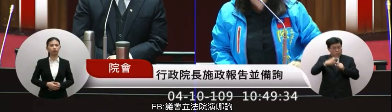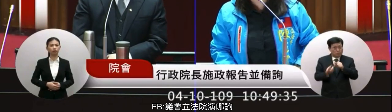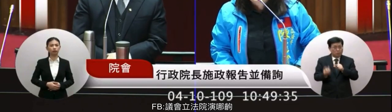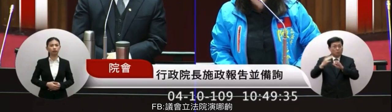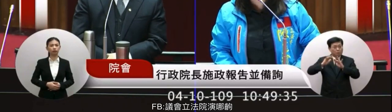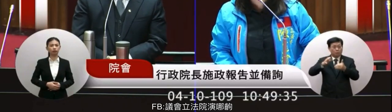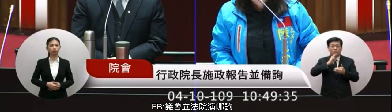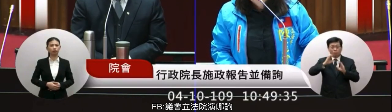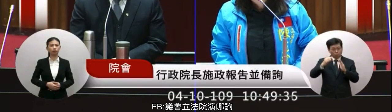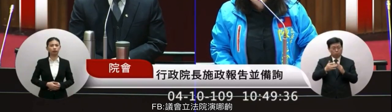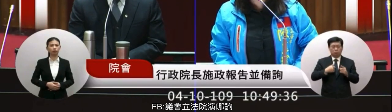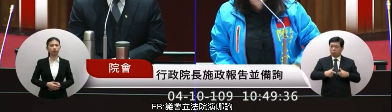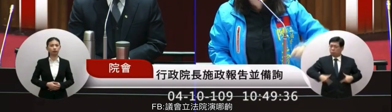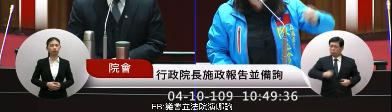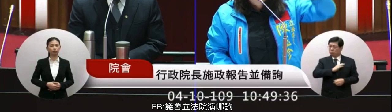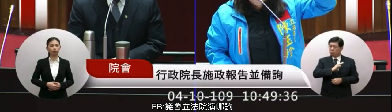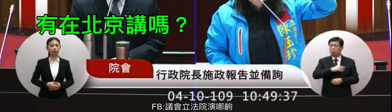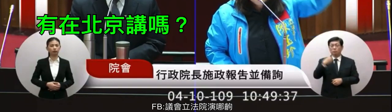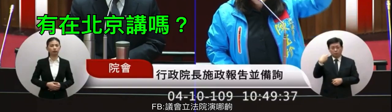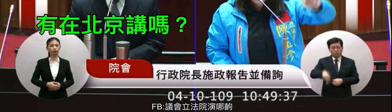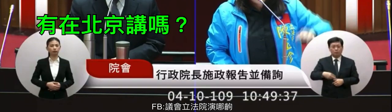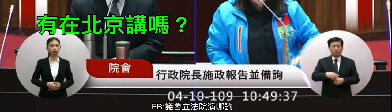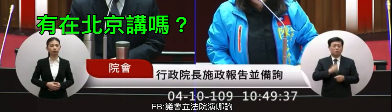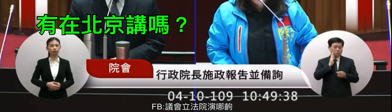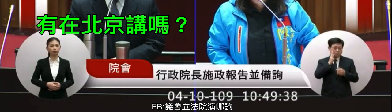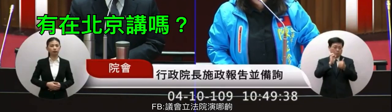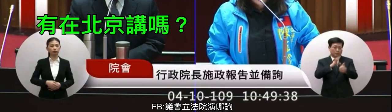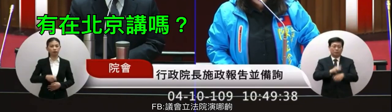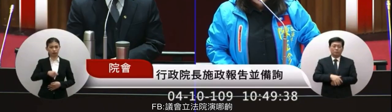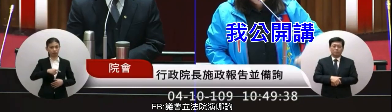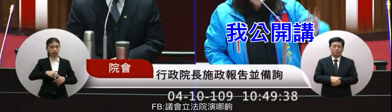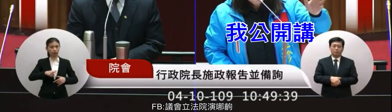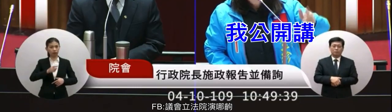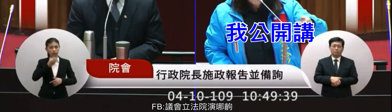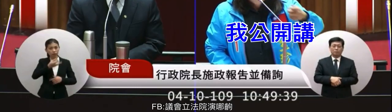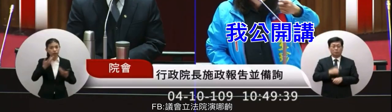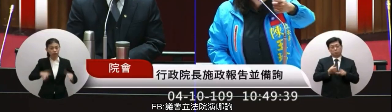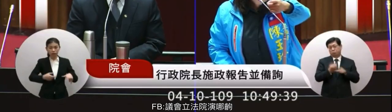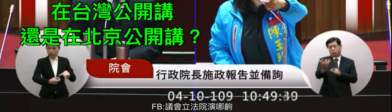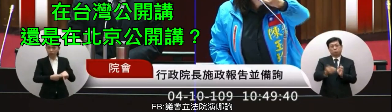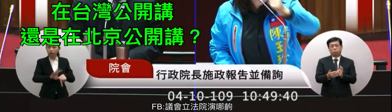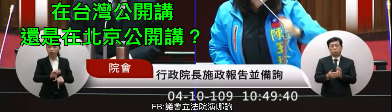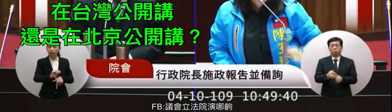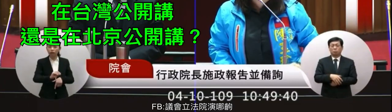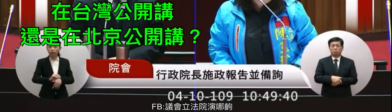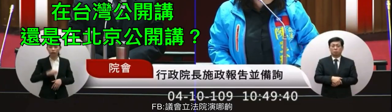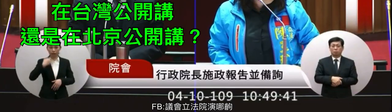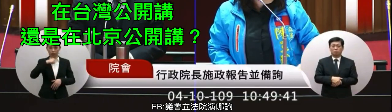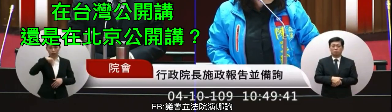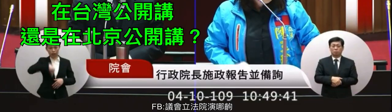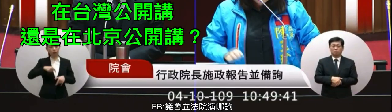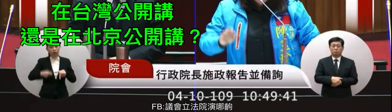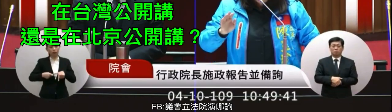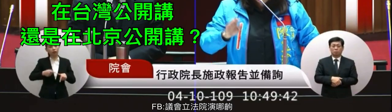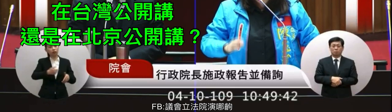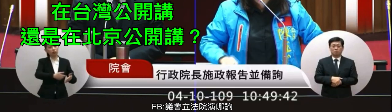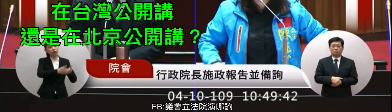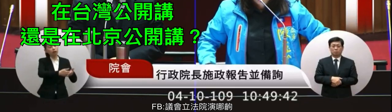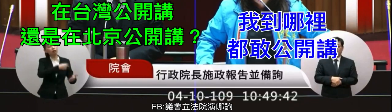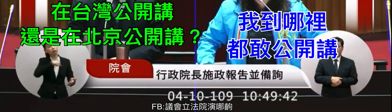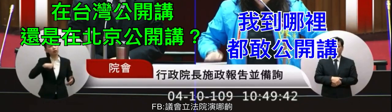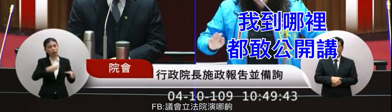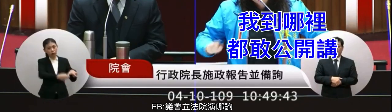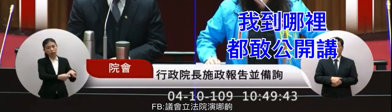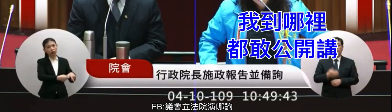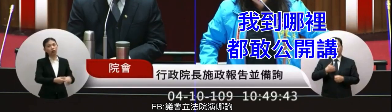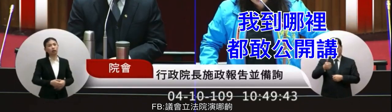是一个国家？我说当然敢，所以我才 有在北京讲吗？ 我公开讲，这就是 在台湾公开讲还是在北京公